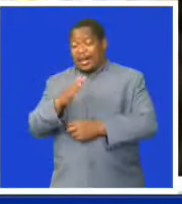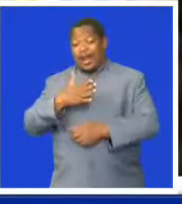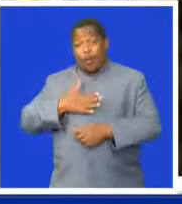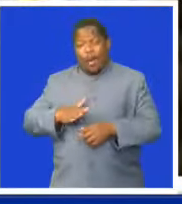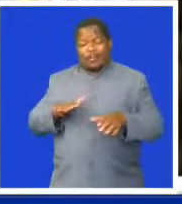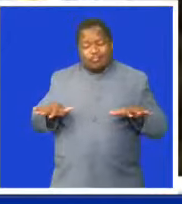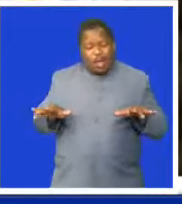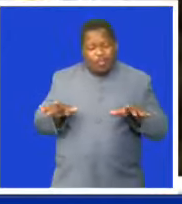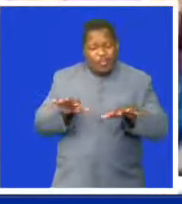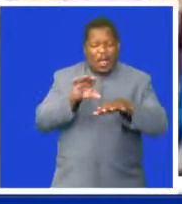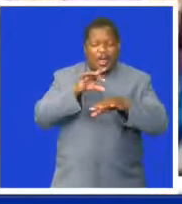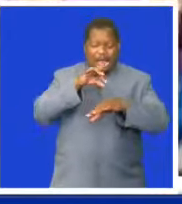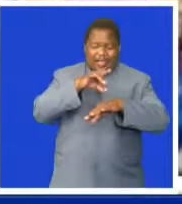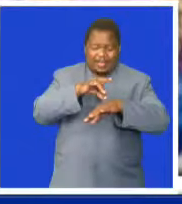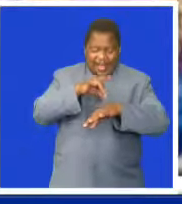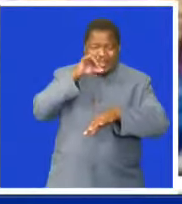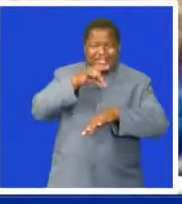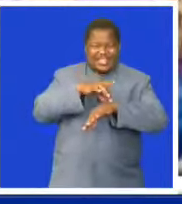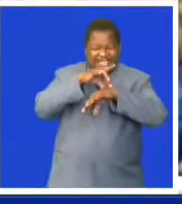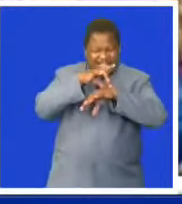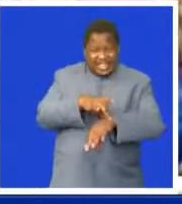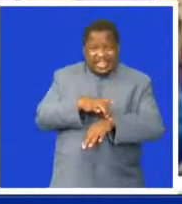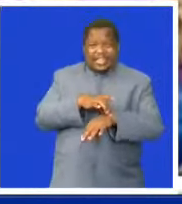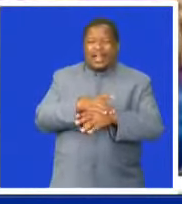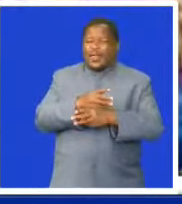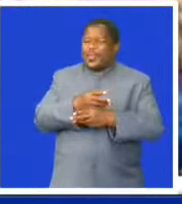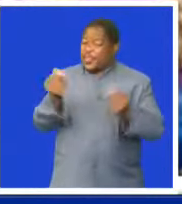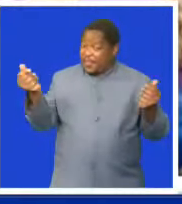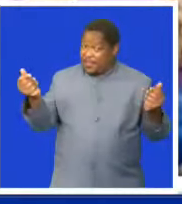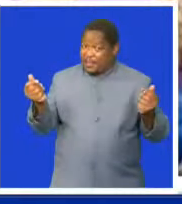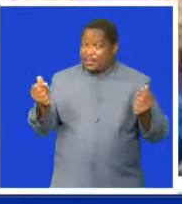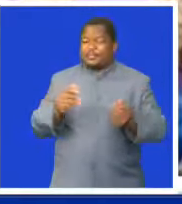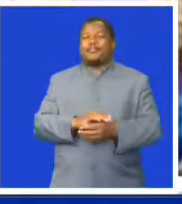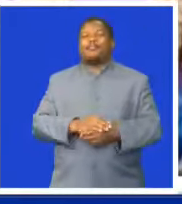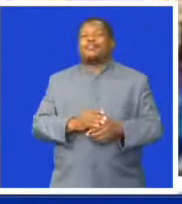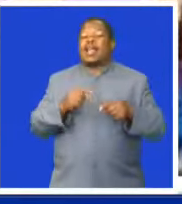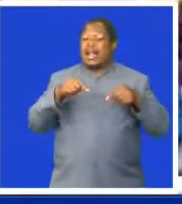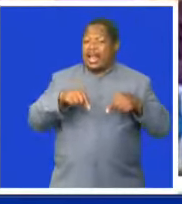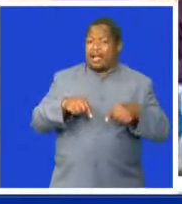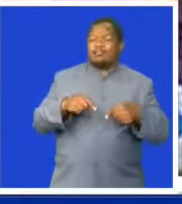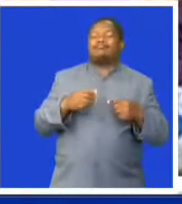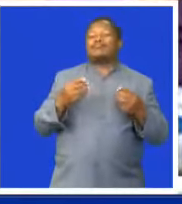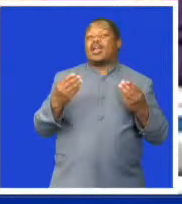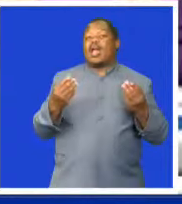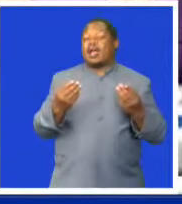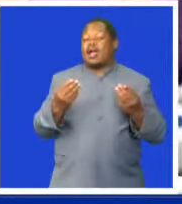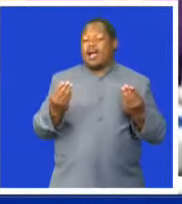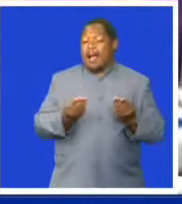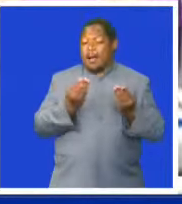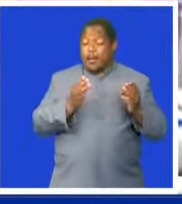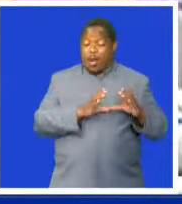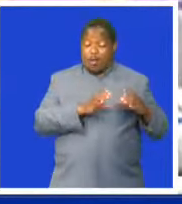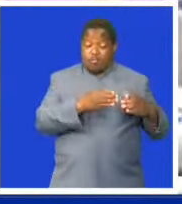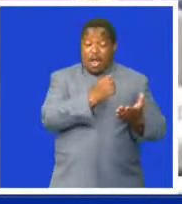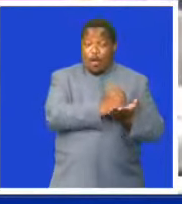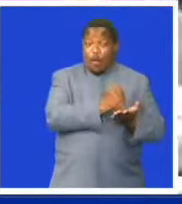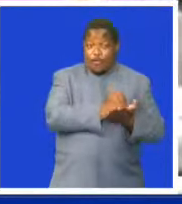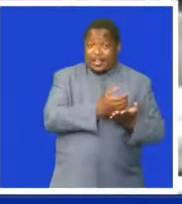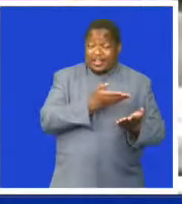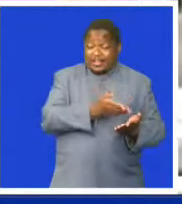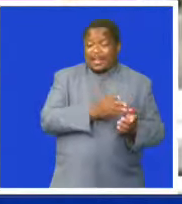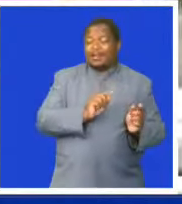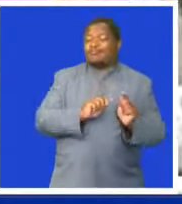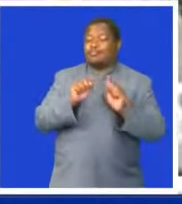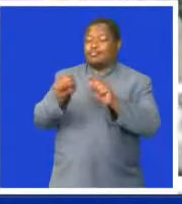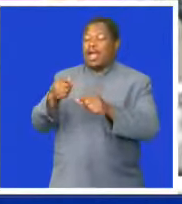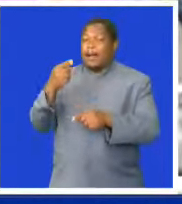umhlangano wehotela lahulumende eSpiki lapho beyokhulumisana nabo babetikhulu ngesimo samalaleveva eveni nekwenda